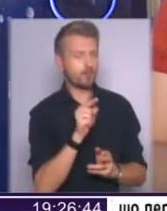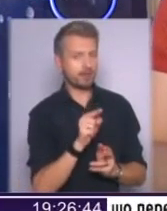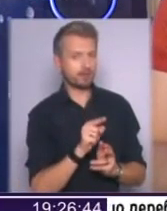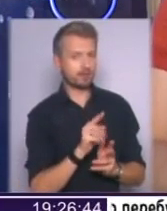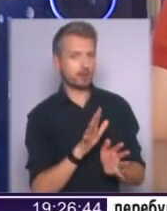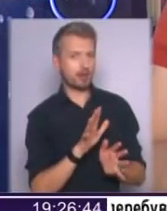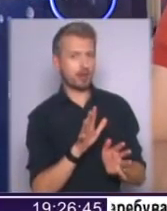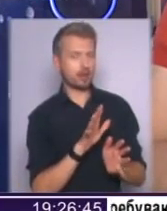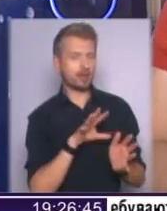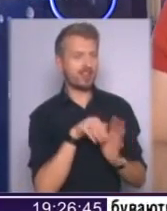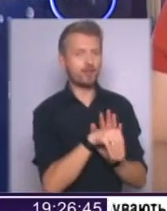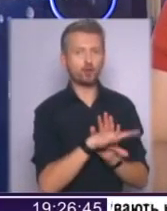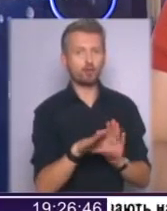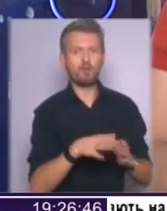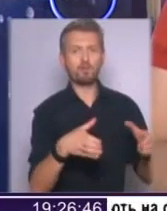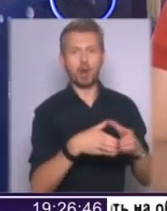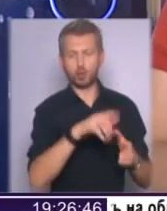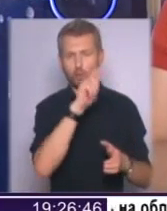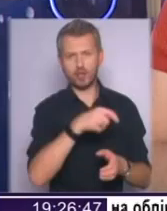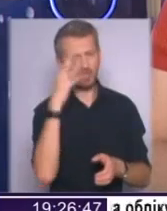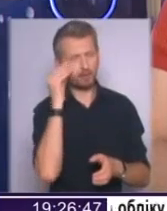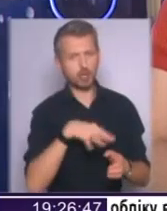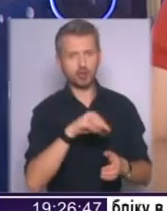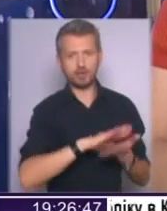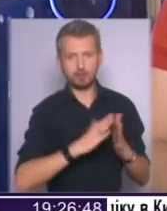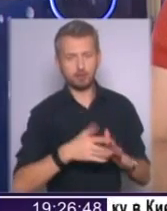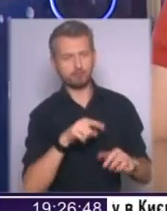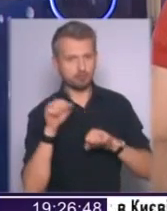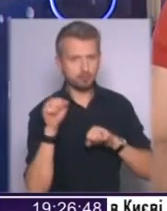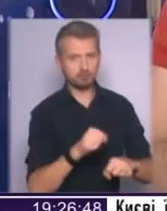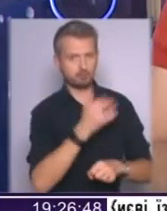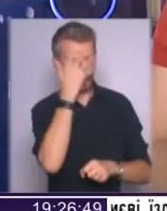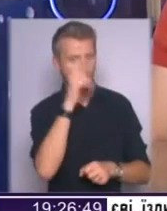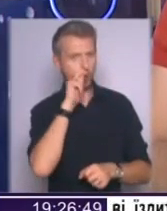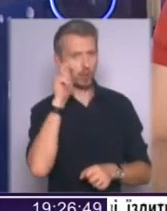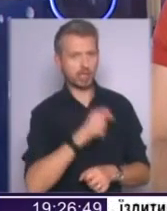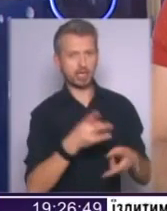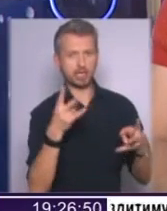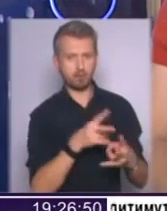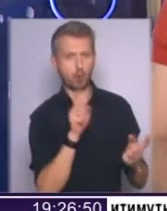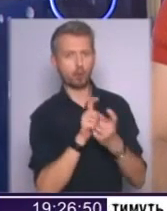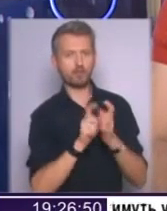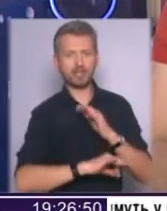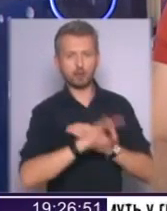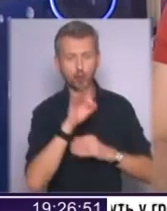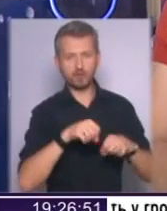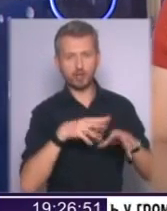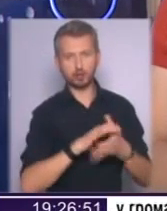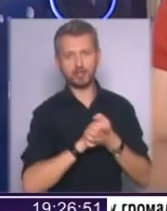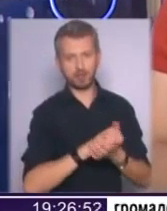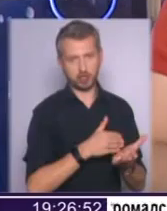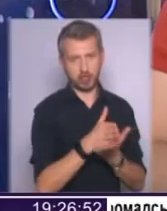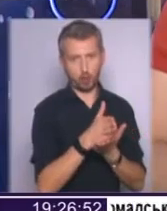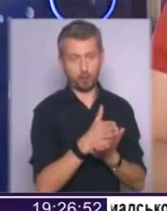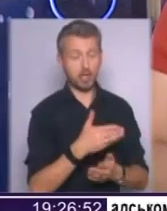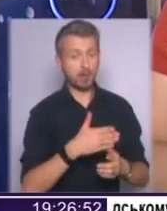до своєрідної партії війни. Він, незважаючи на всі обставини, все рівно обстоює ідею, що Україні треба конфлікт на Сході вирішувати мирним шляхом. От, на мою